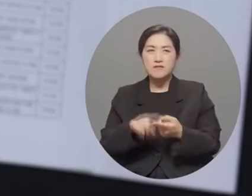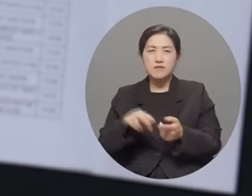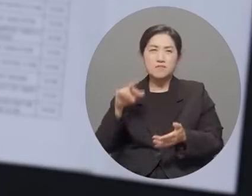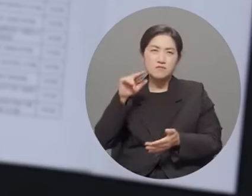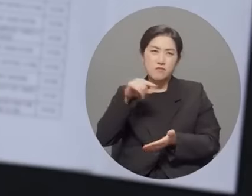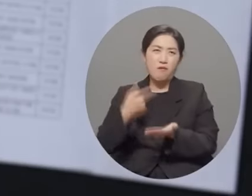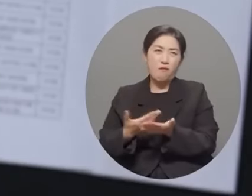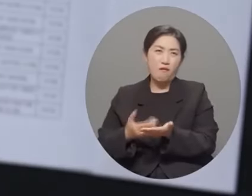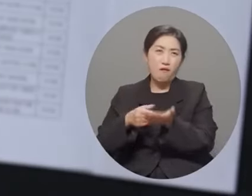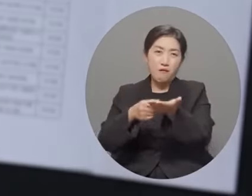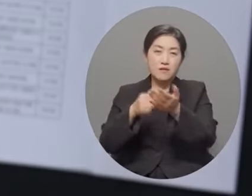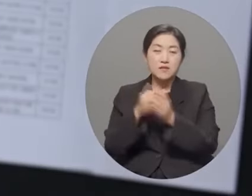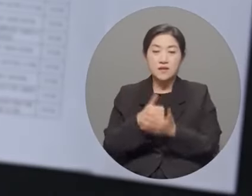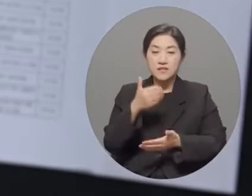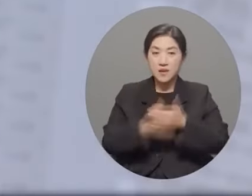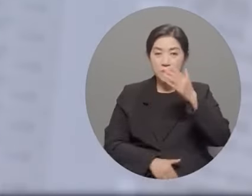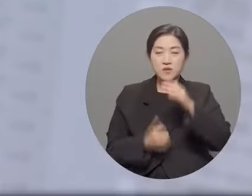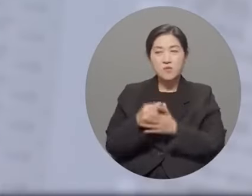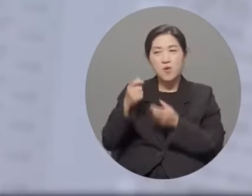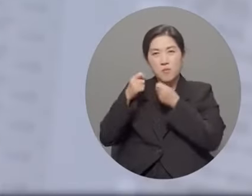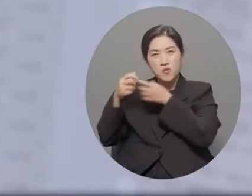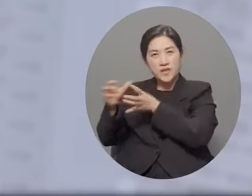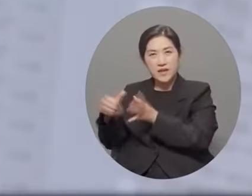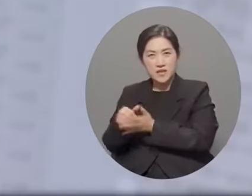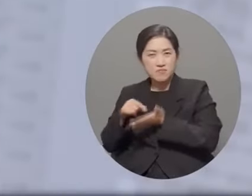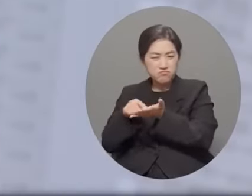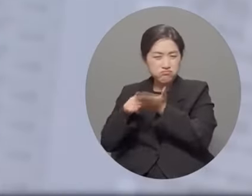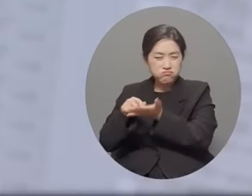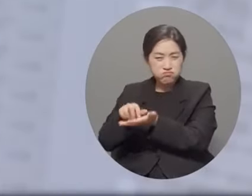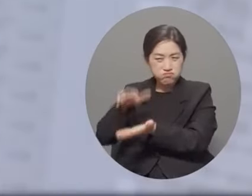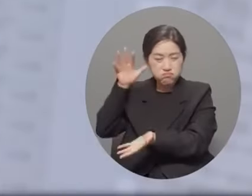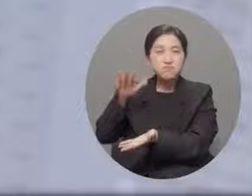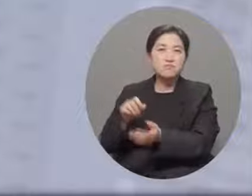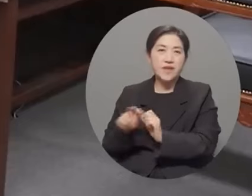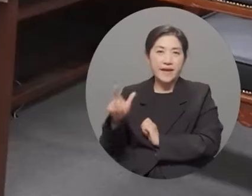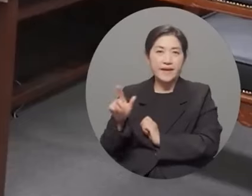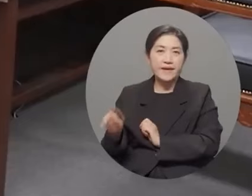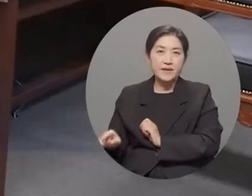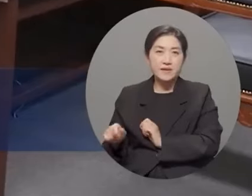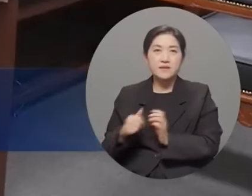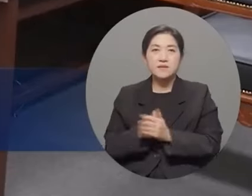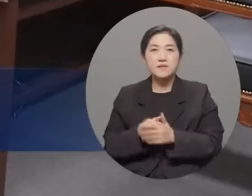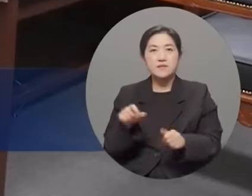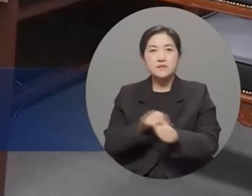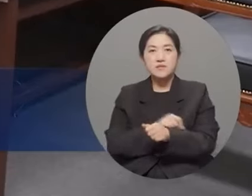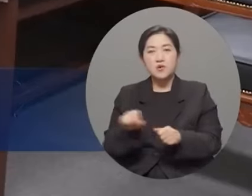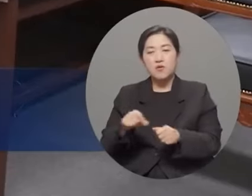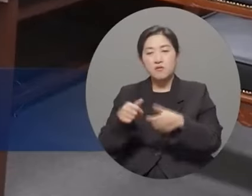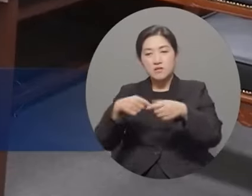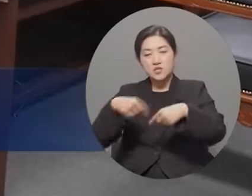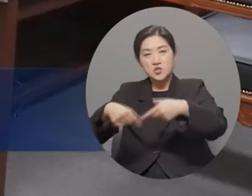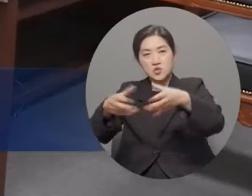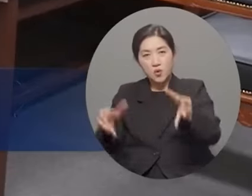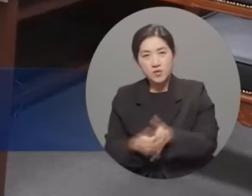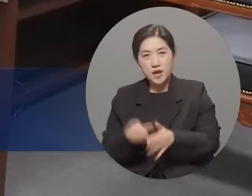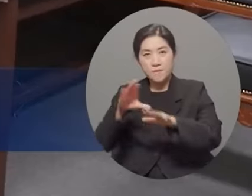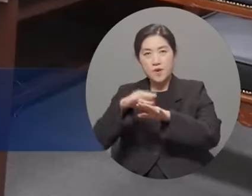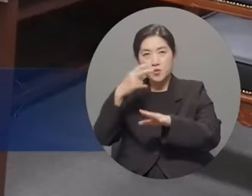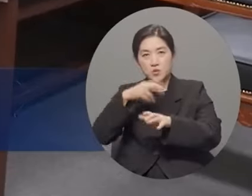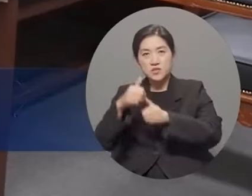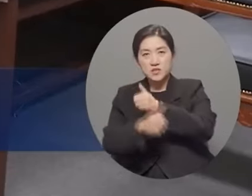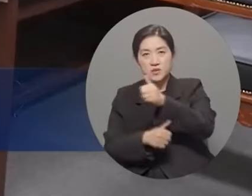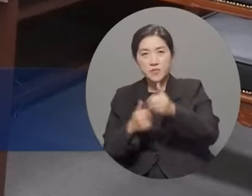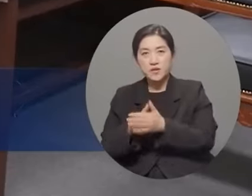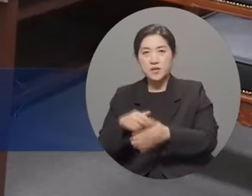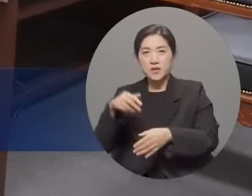나머지 민원도 모 보수단체 민원이 상당수인 것으로 알려졌습니다 특정 정당이 방송 통신 심